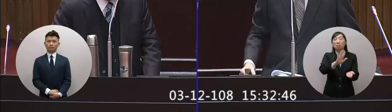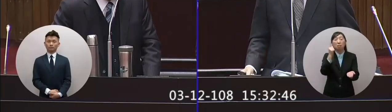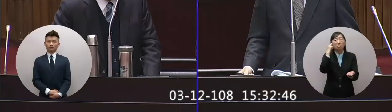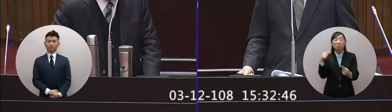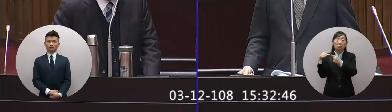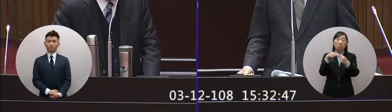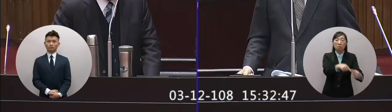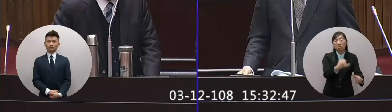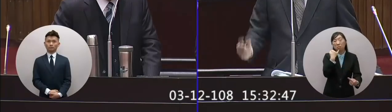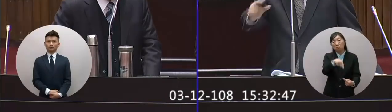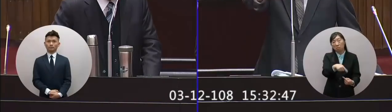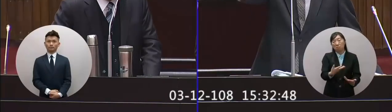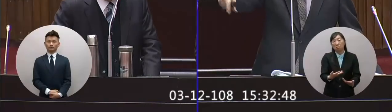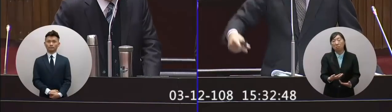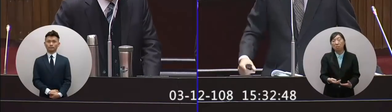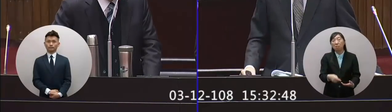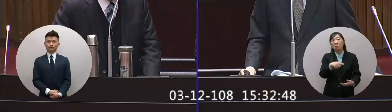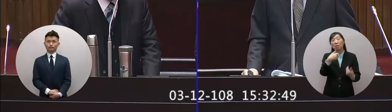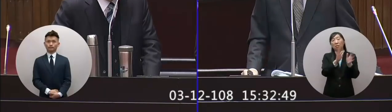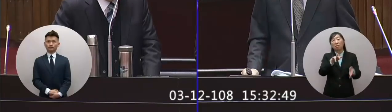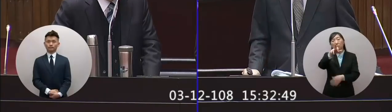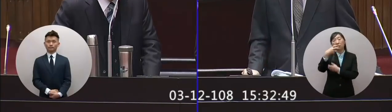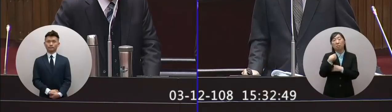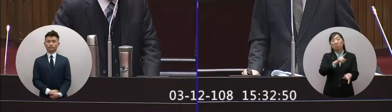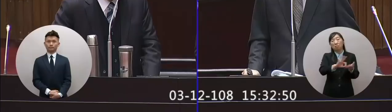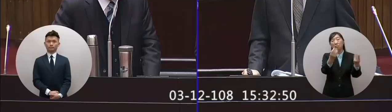衔接起来？啊，一条空军也无利用啊嘛，